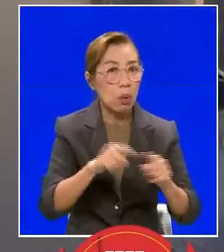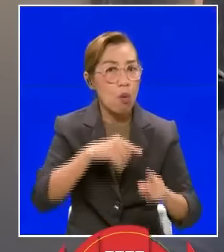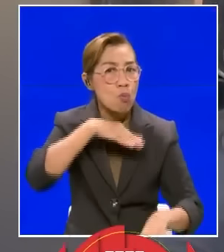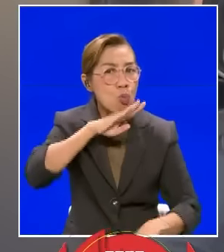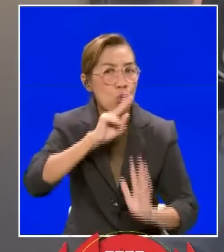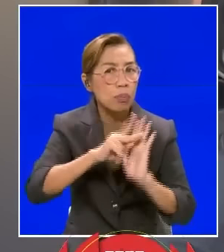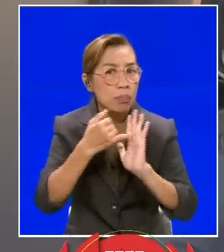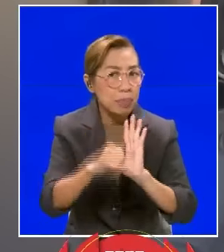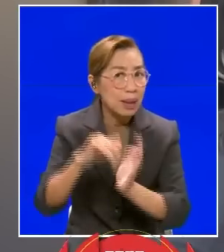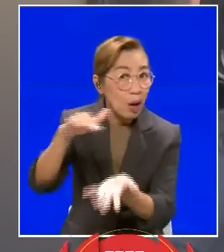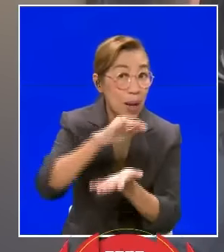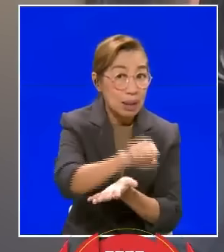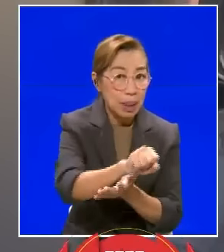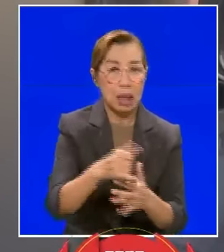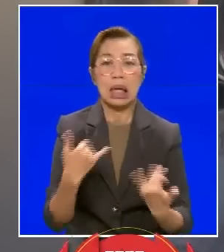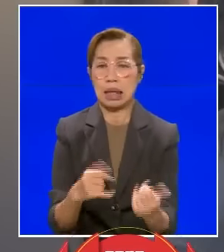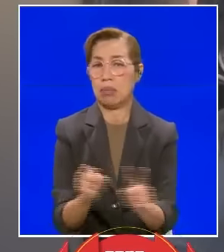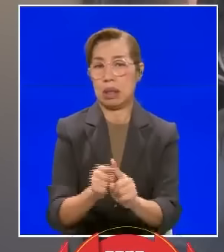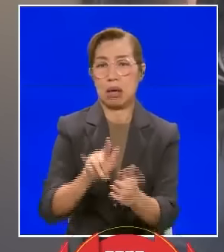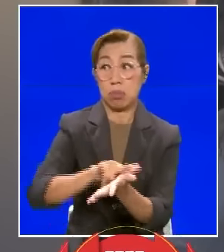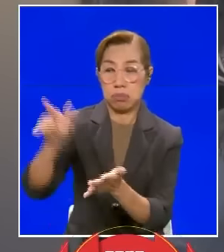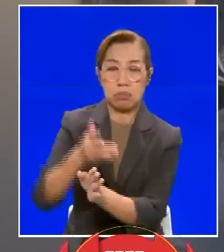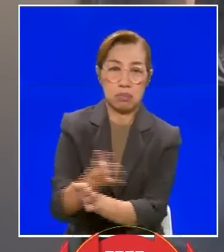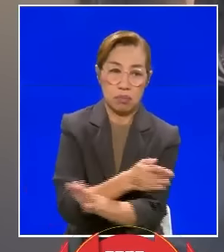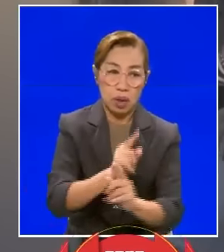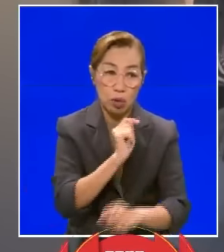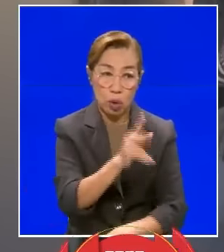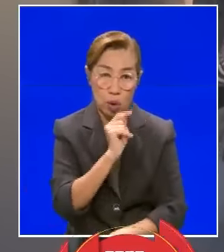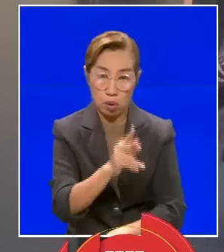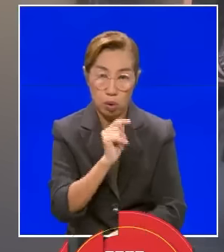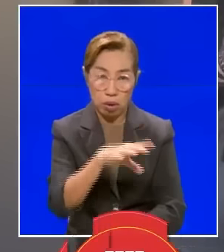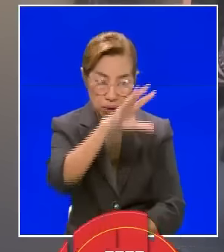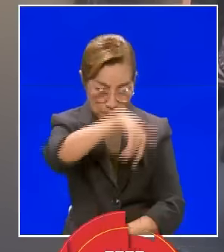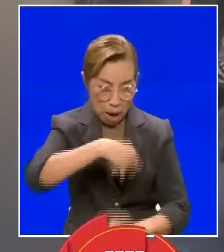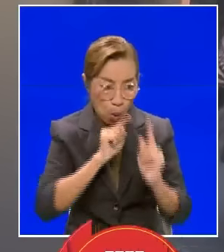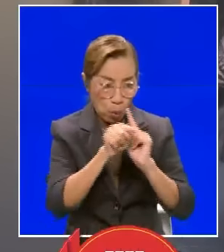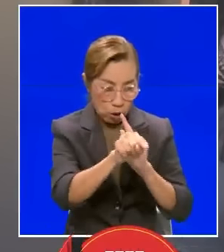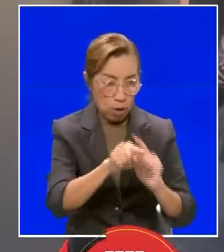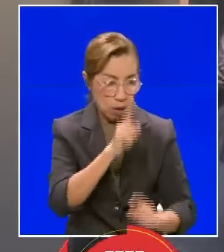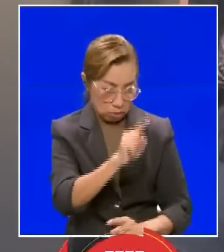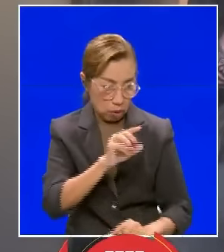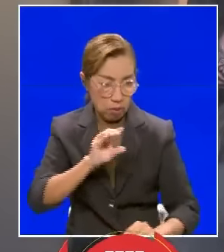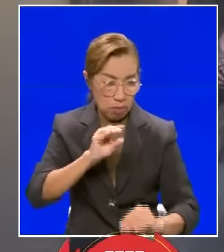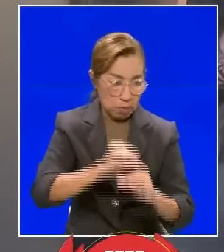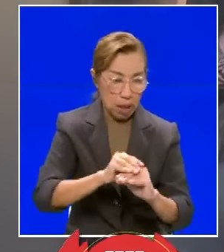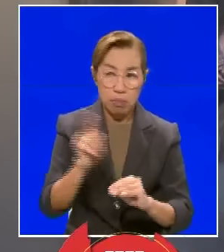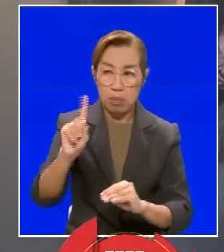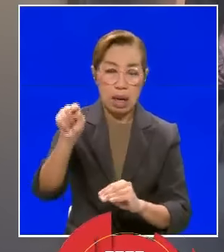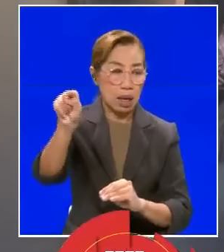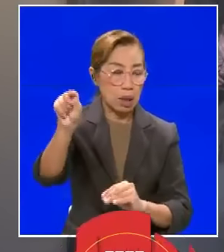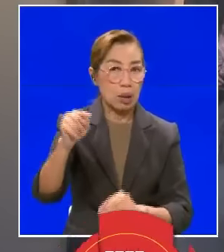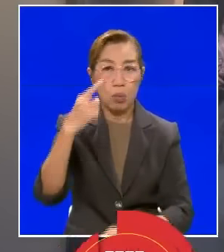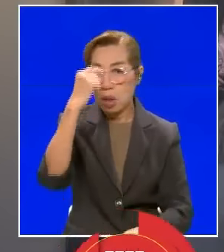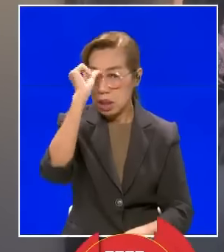ครับอันนี้คุยเชิญผู้ว่าททมาคุยเรื่องการเพิ่มเป้าหมายในท่องเที่ยวโดยเฉพาะกลุ่มอาหรับอินเดียอยู่ในช่วงโลซี